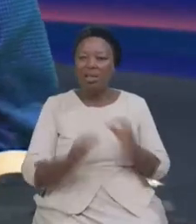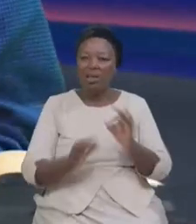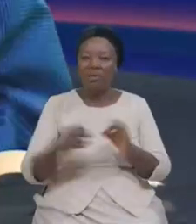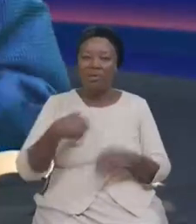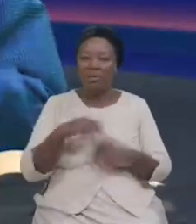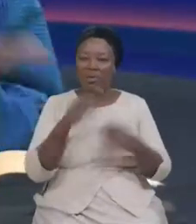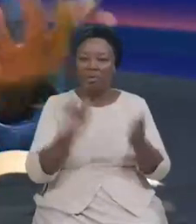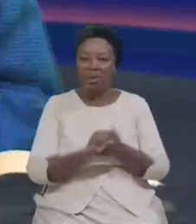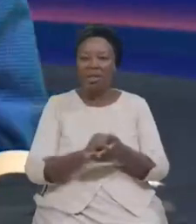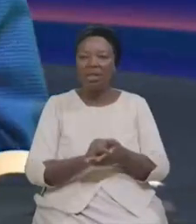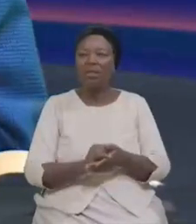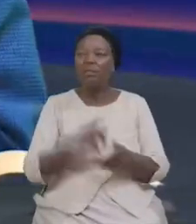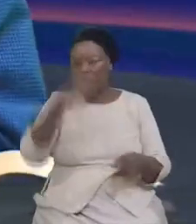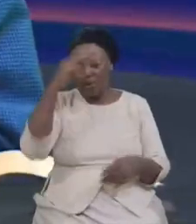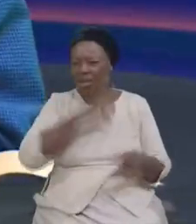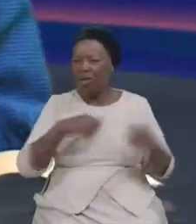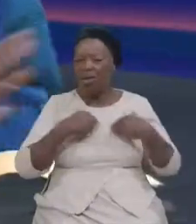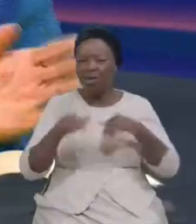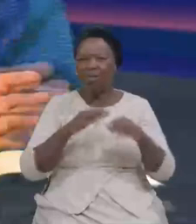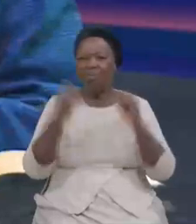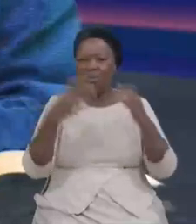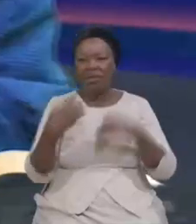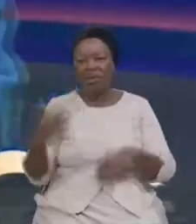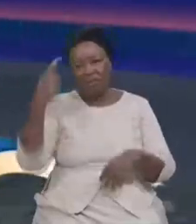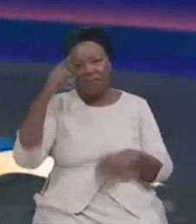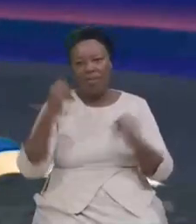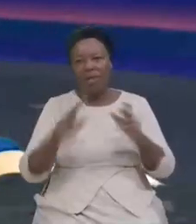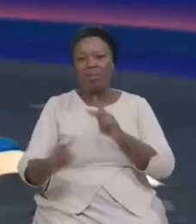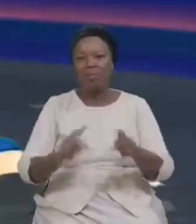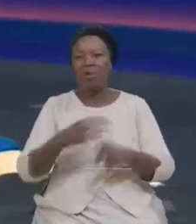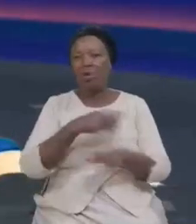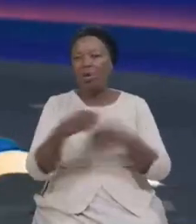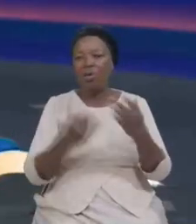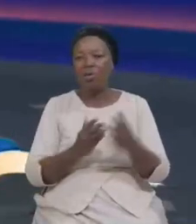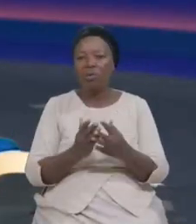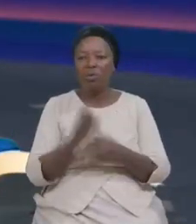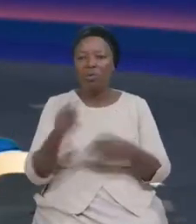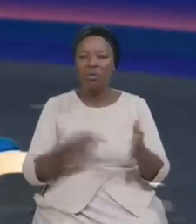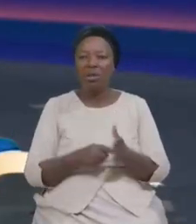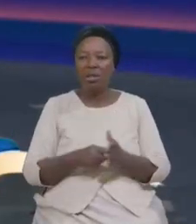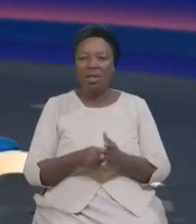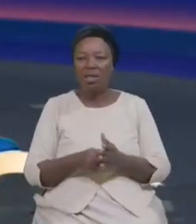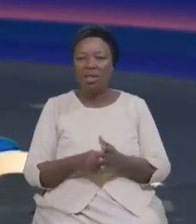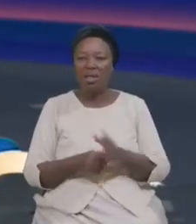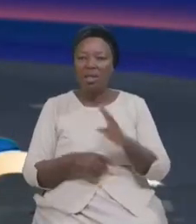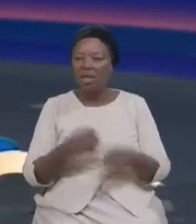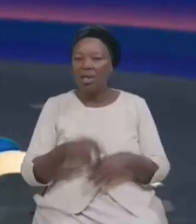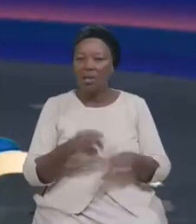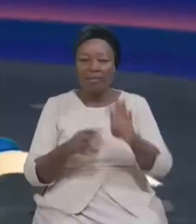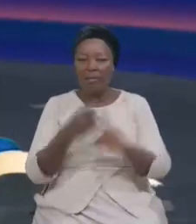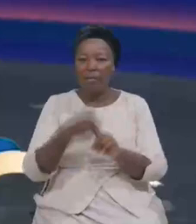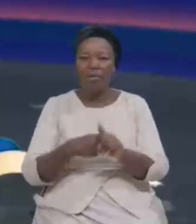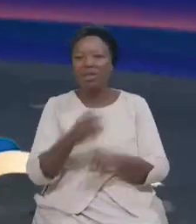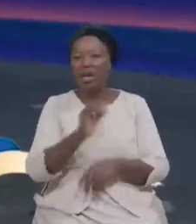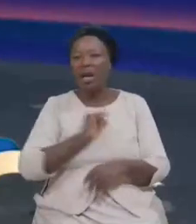fait beaucoup pour plusieurs personnes pendant ces 24 mois. Et je crois que Dieu va